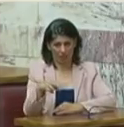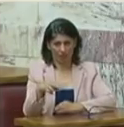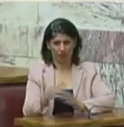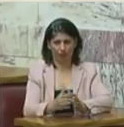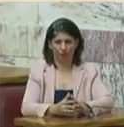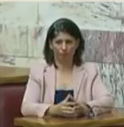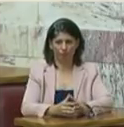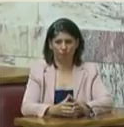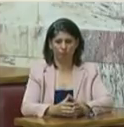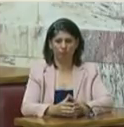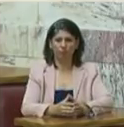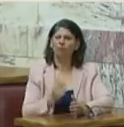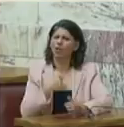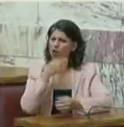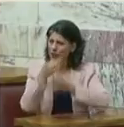μίλησα για σχέδιο.